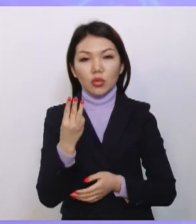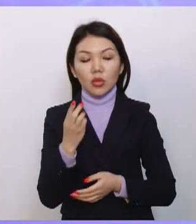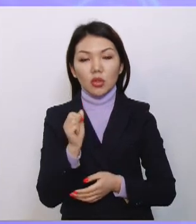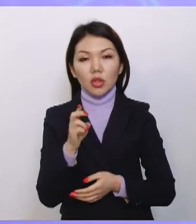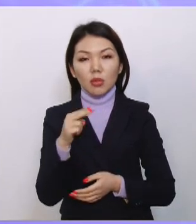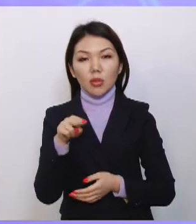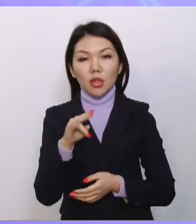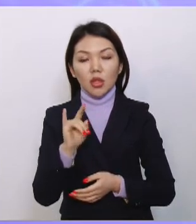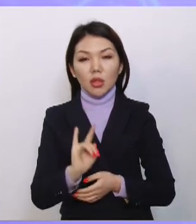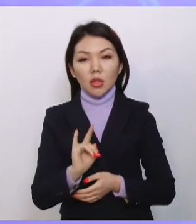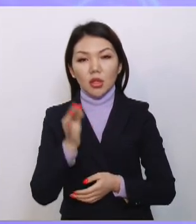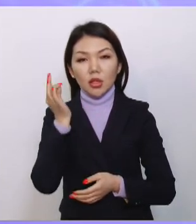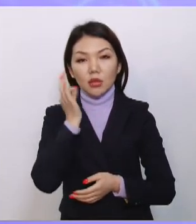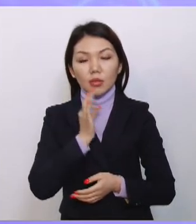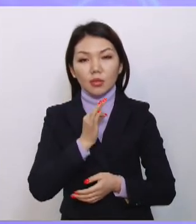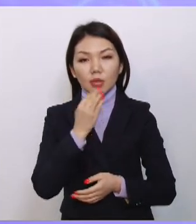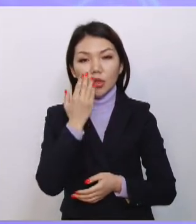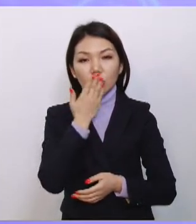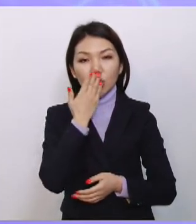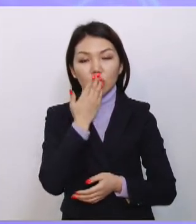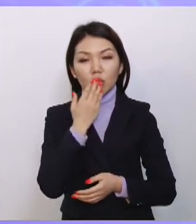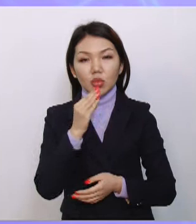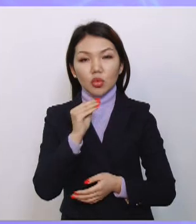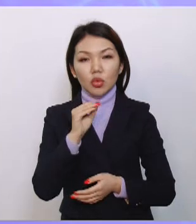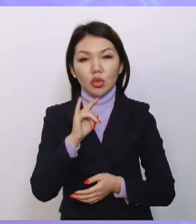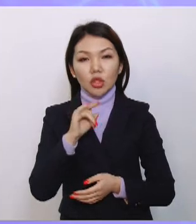Жыты аңкыган, жыттуу.